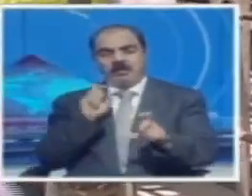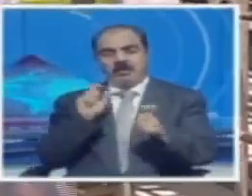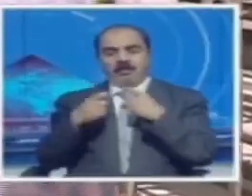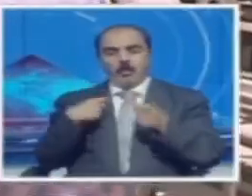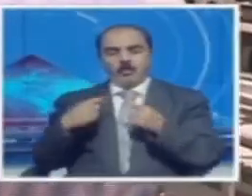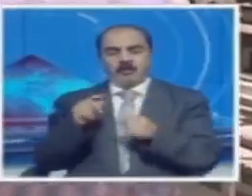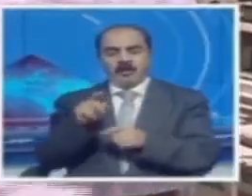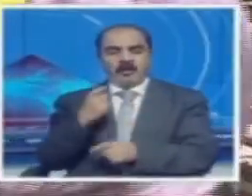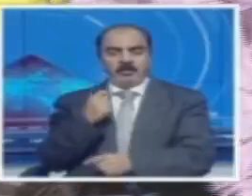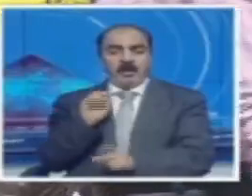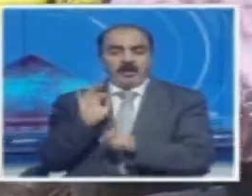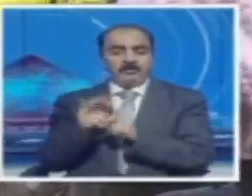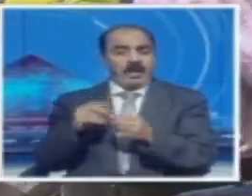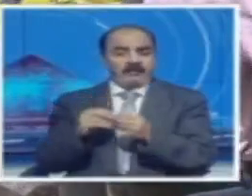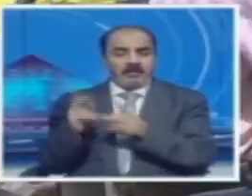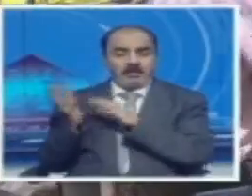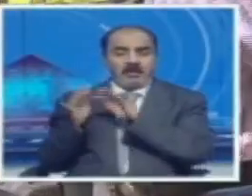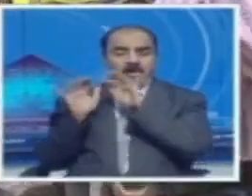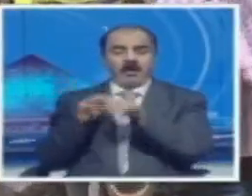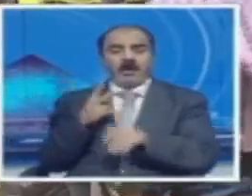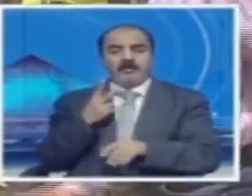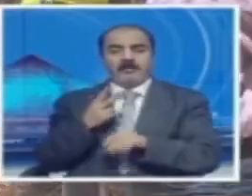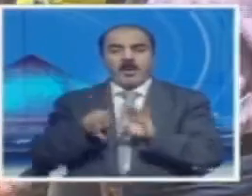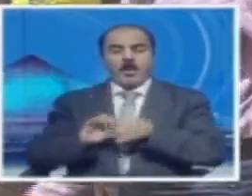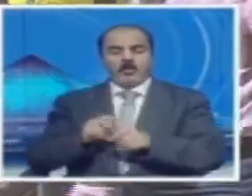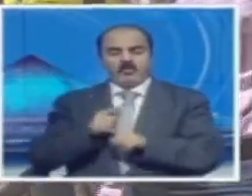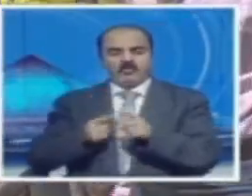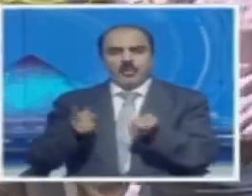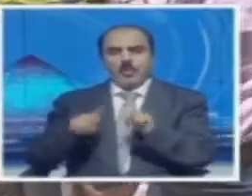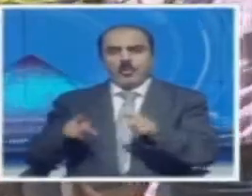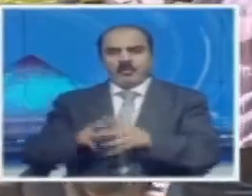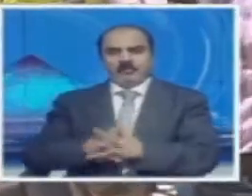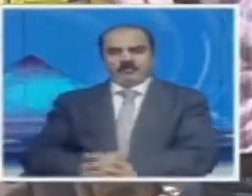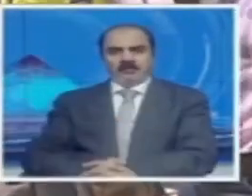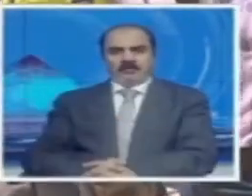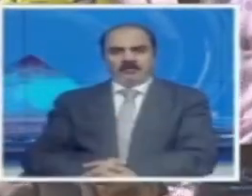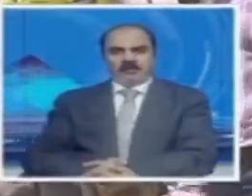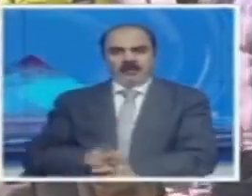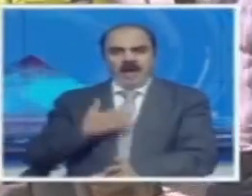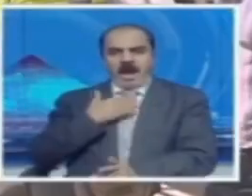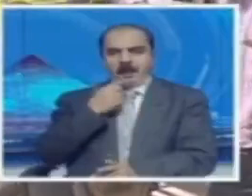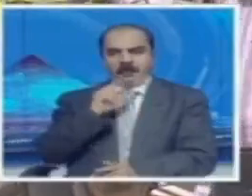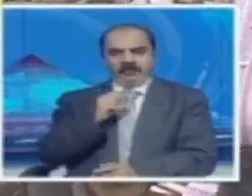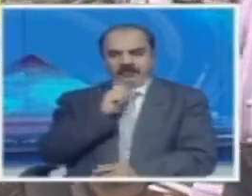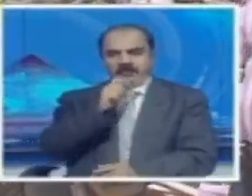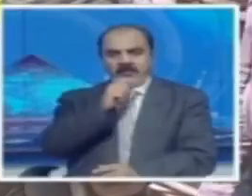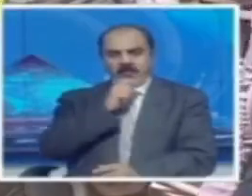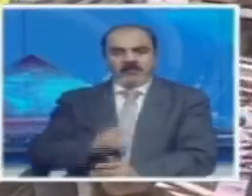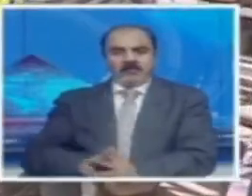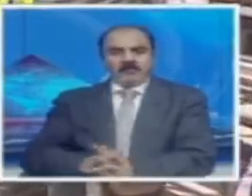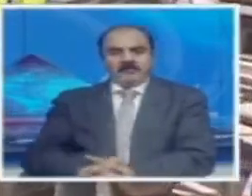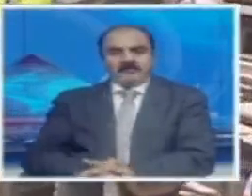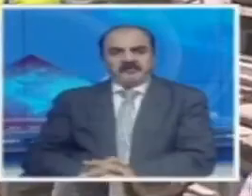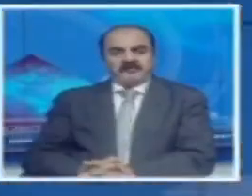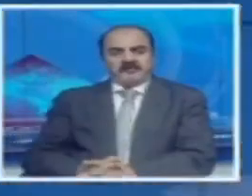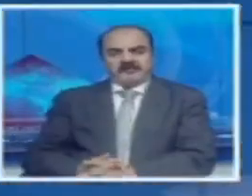للركاب، كما تعمل على نقل أكثر من 1.5 مليون راكب يوميا. أحمد ممدوح، التلفزيون